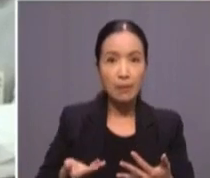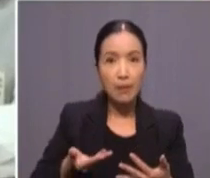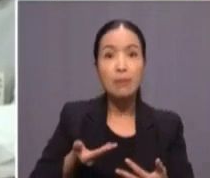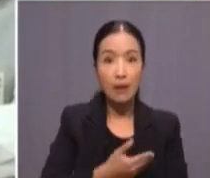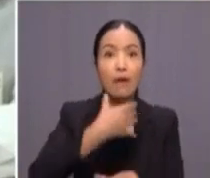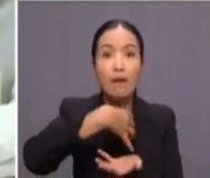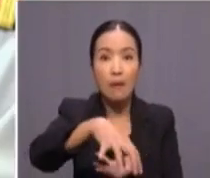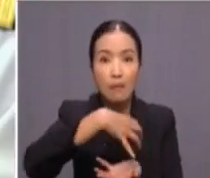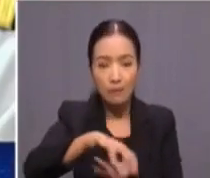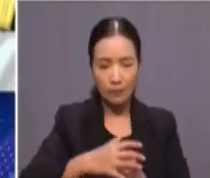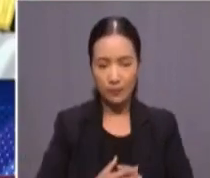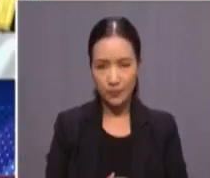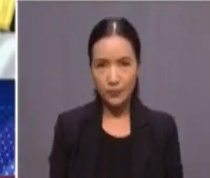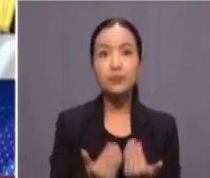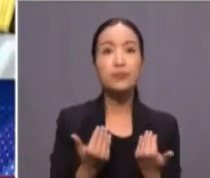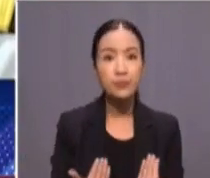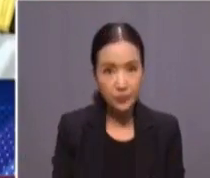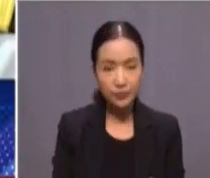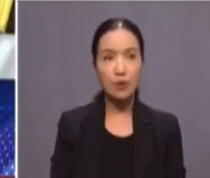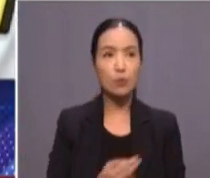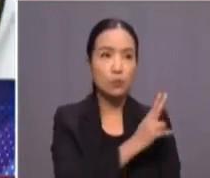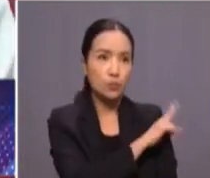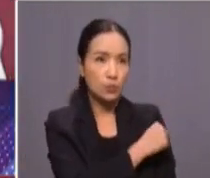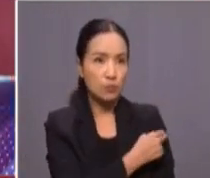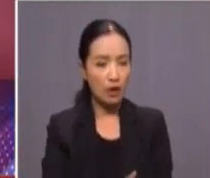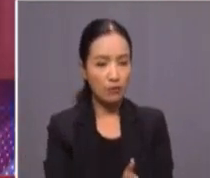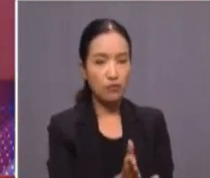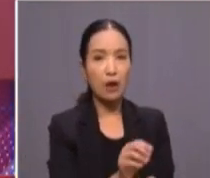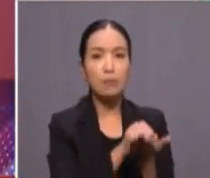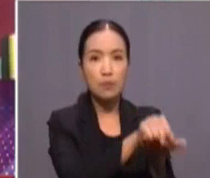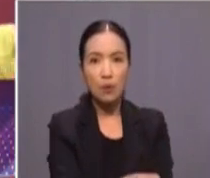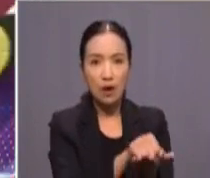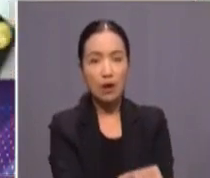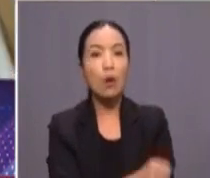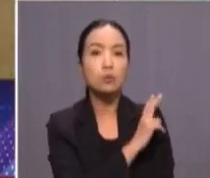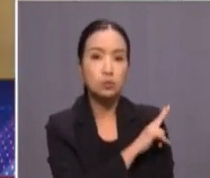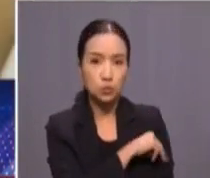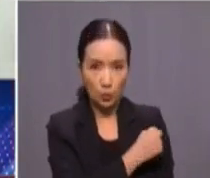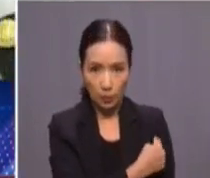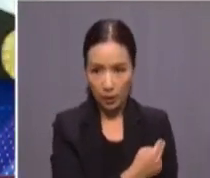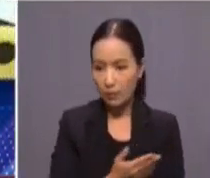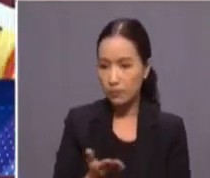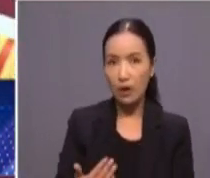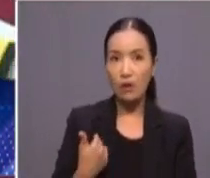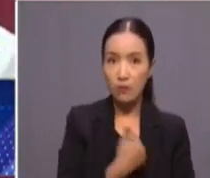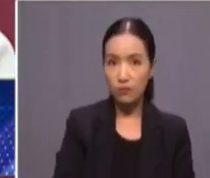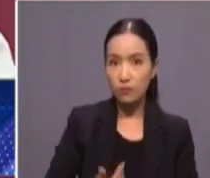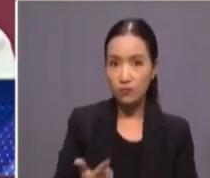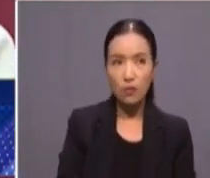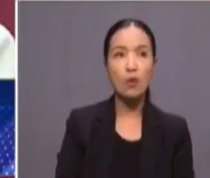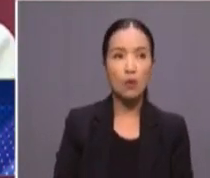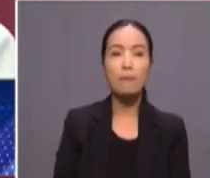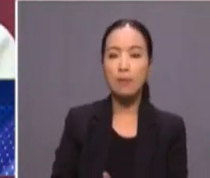โรคนะคะก็วันนี้มีทั้งทางคุณหมอฝ่ายบริการสุขภาพรวมถึงหัวหน้าแผนกควบคุมและป้องกันการติดเชื้อโร